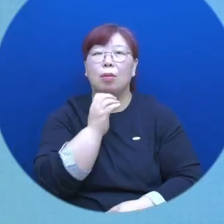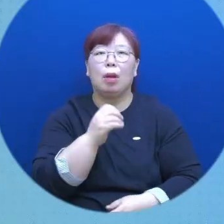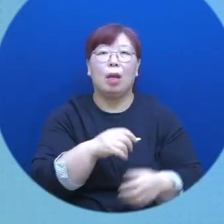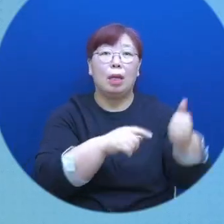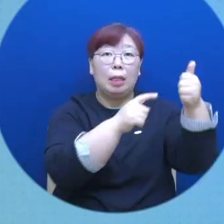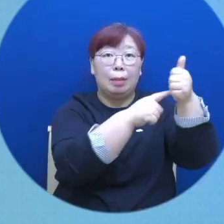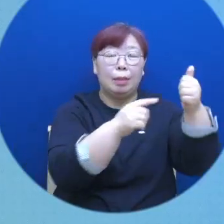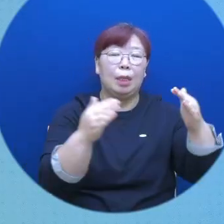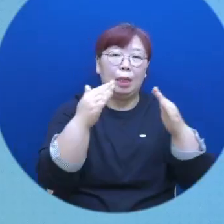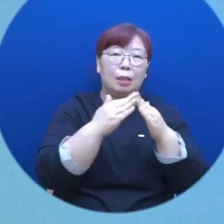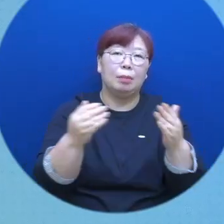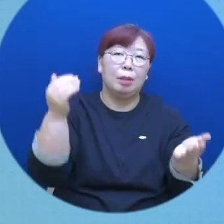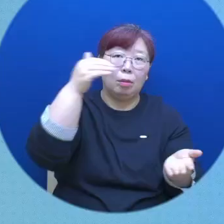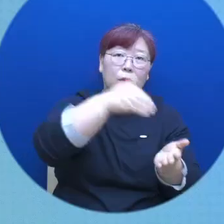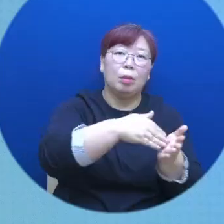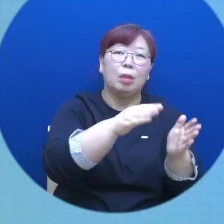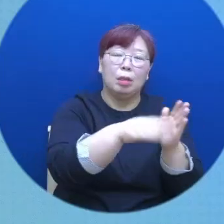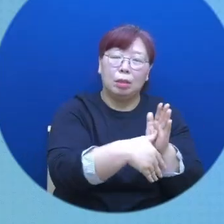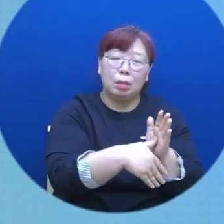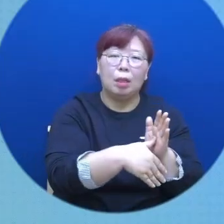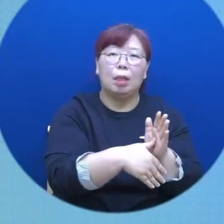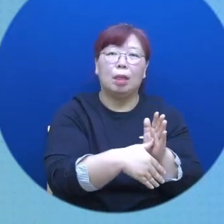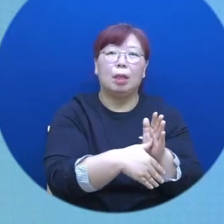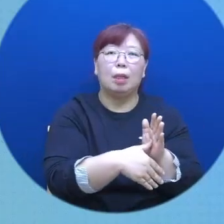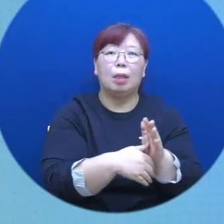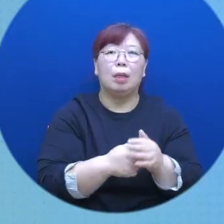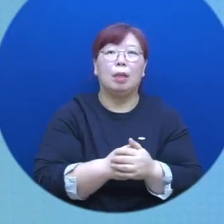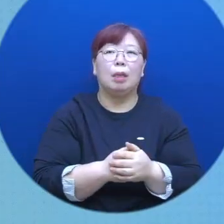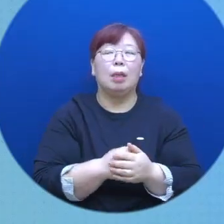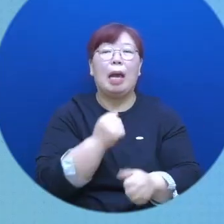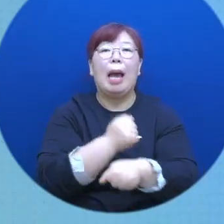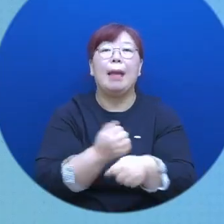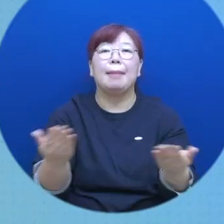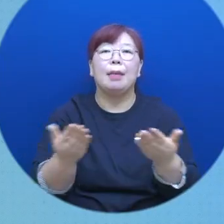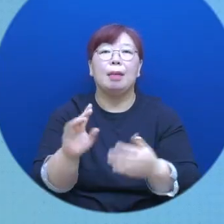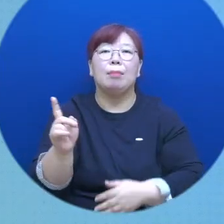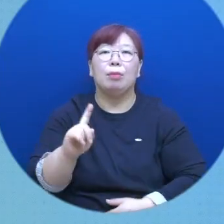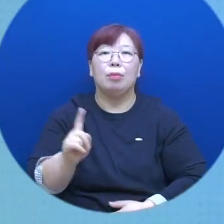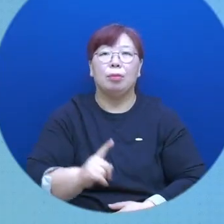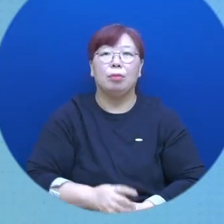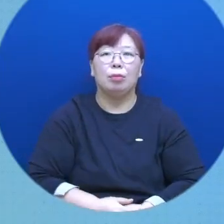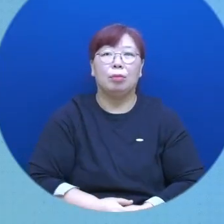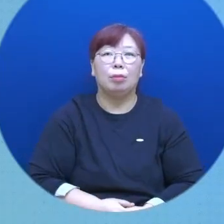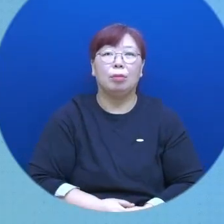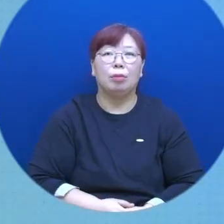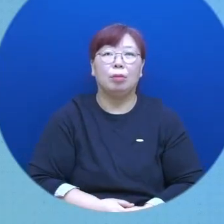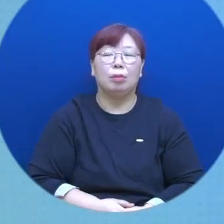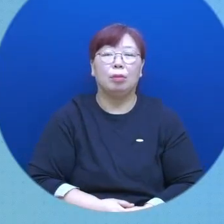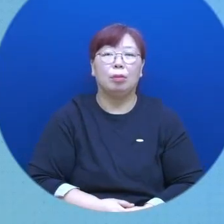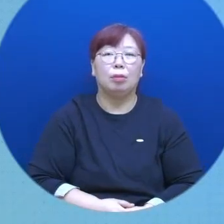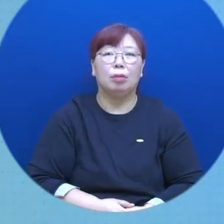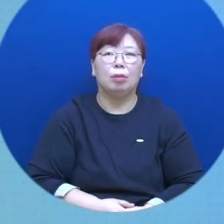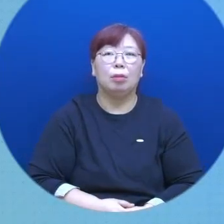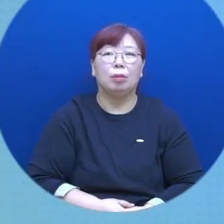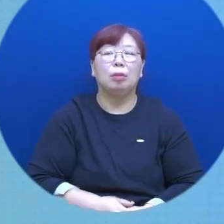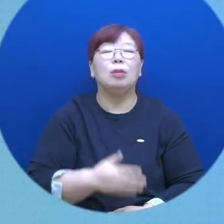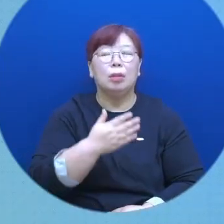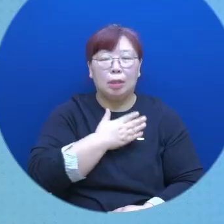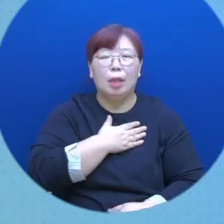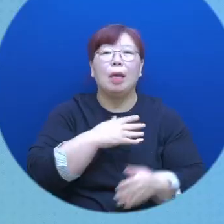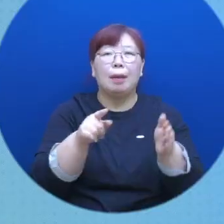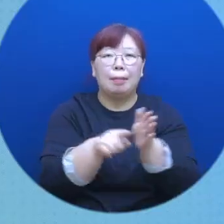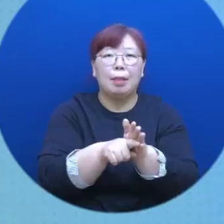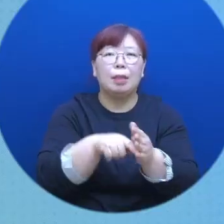때 바로 이 베드로가 한 게 뭡니까? 바로 내가 믿는